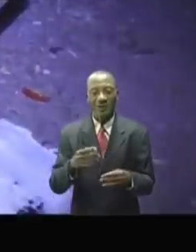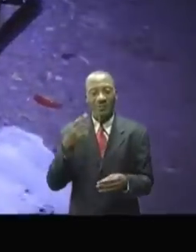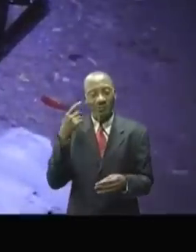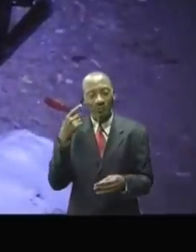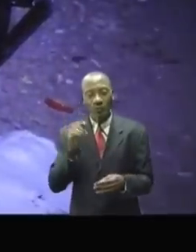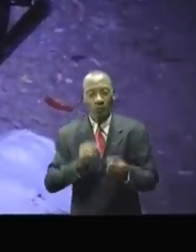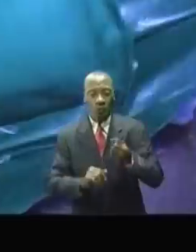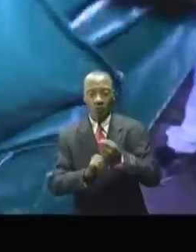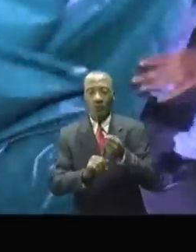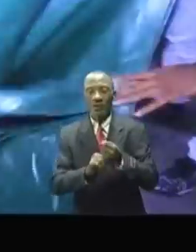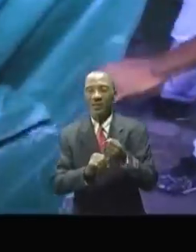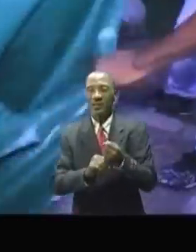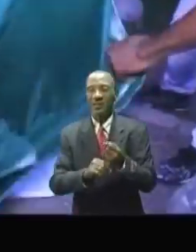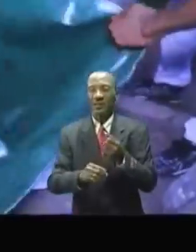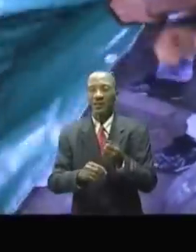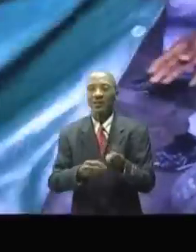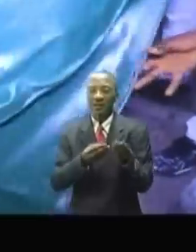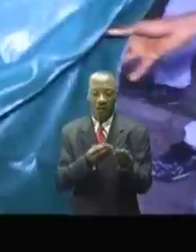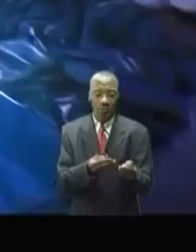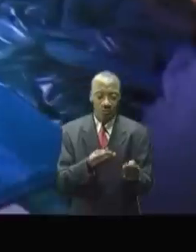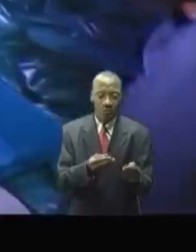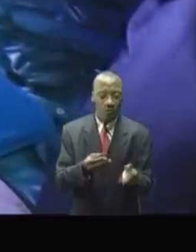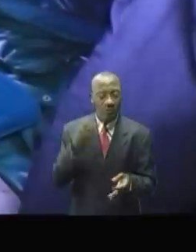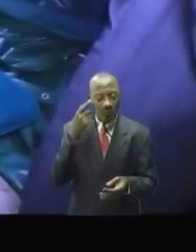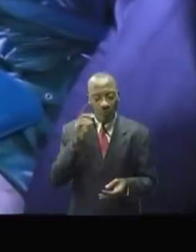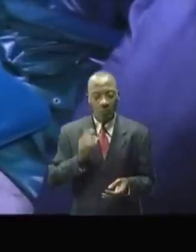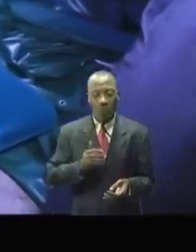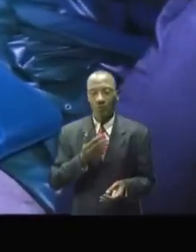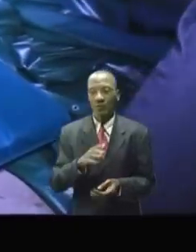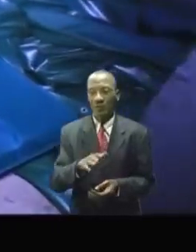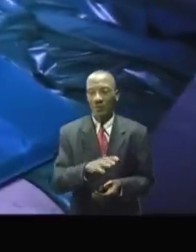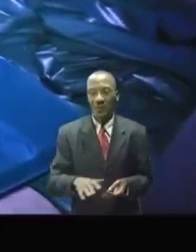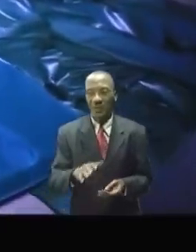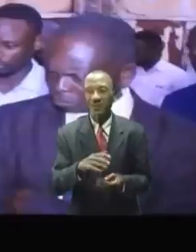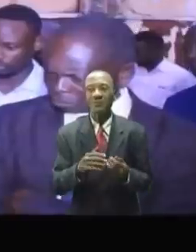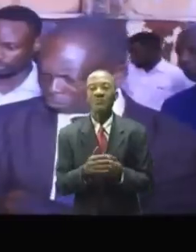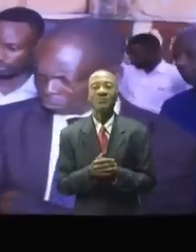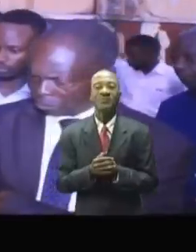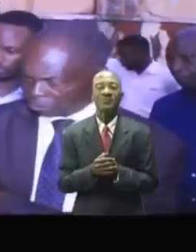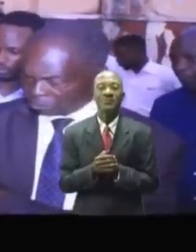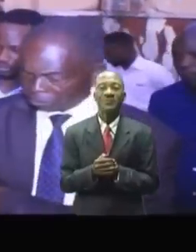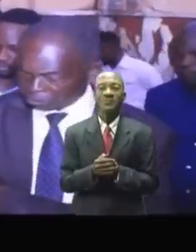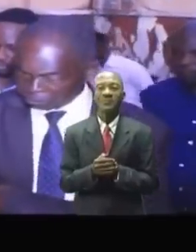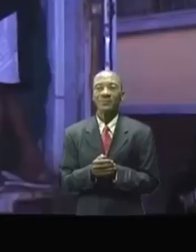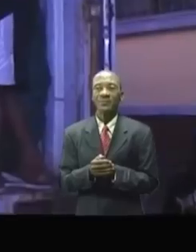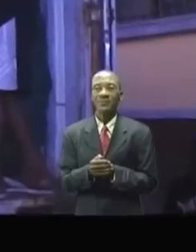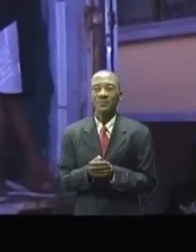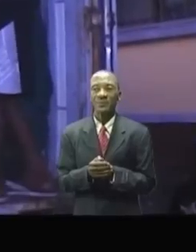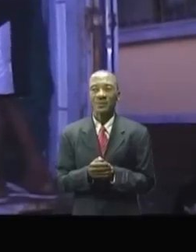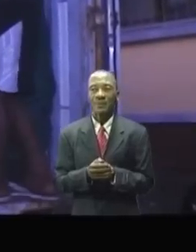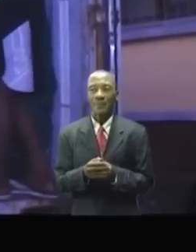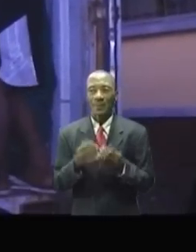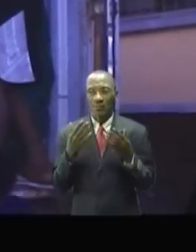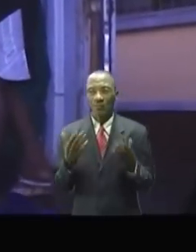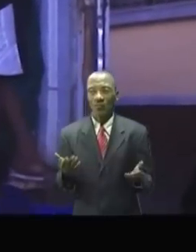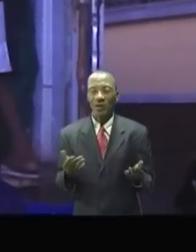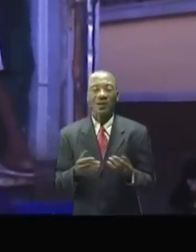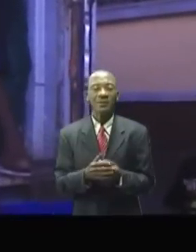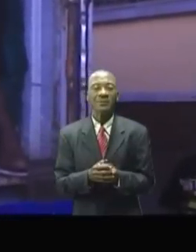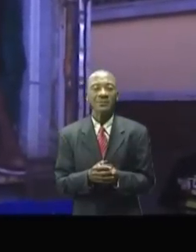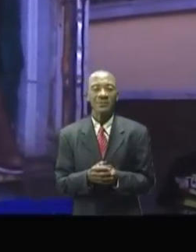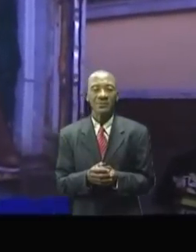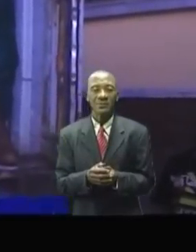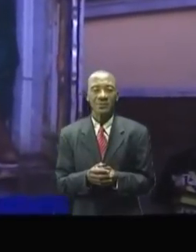bêches, houes, fourches et autres telles que repris sur cette liste. S'en suivra les semences, l'eau d'engrais,